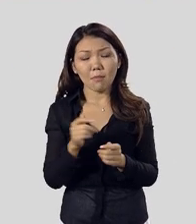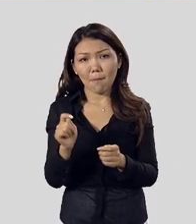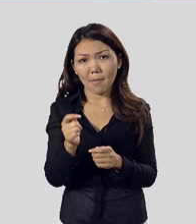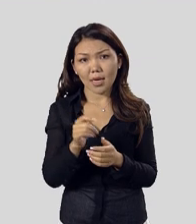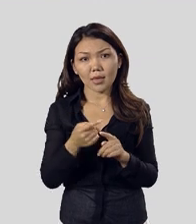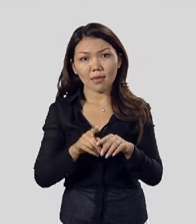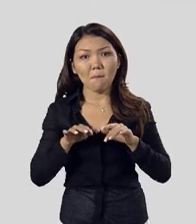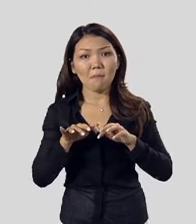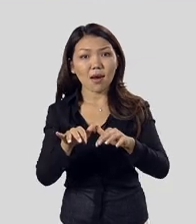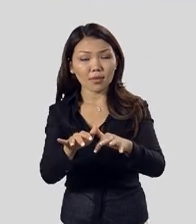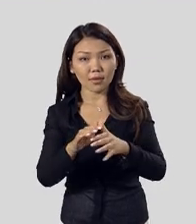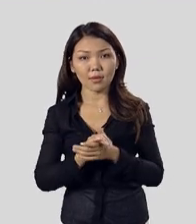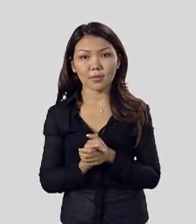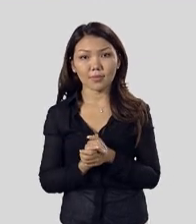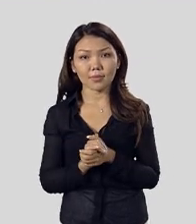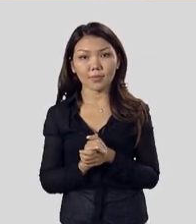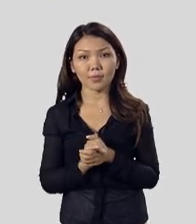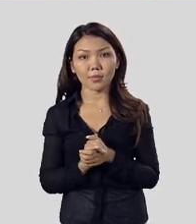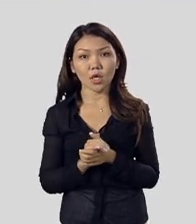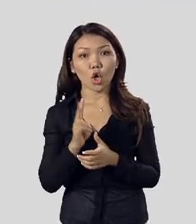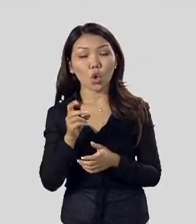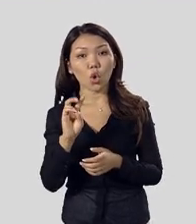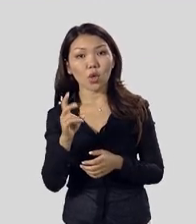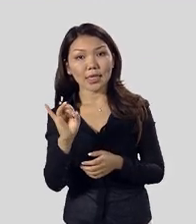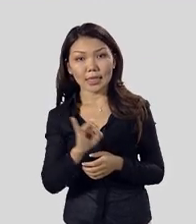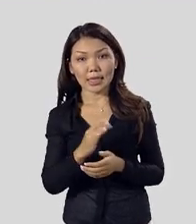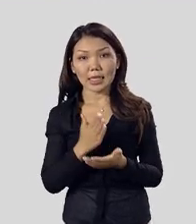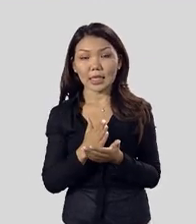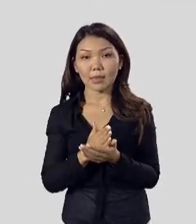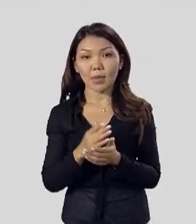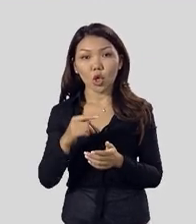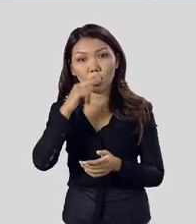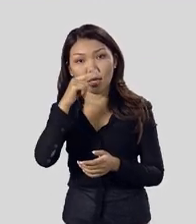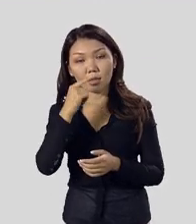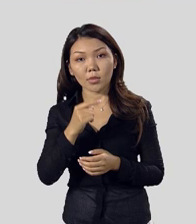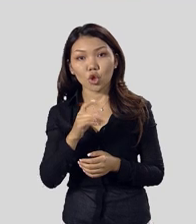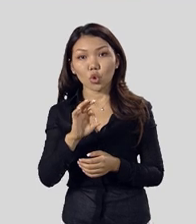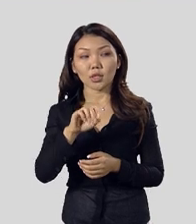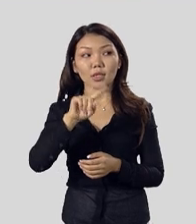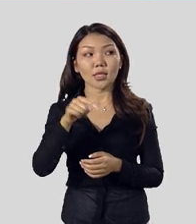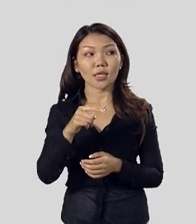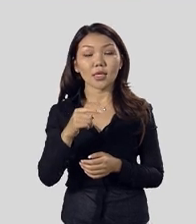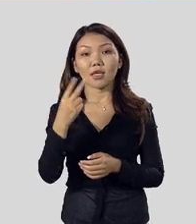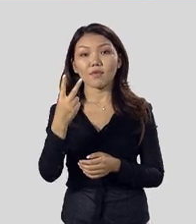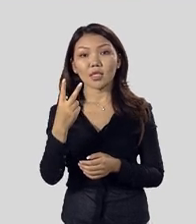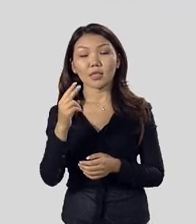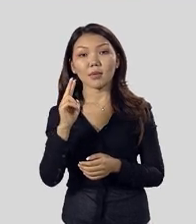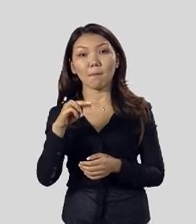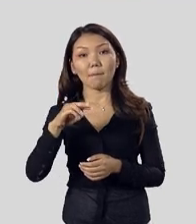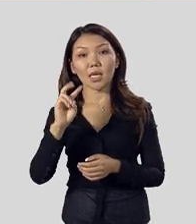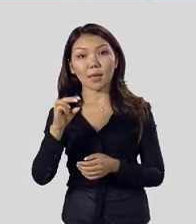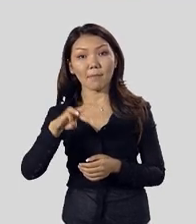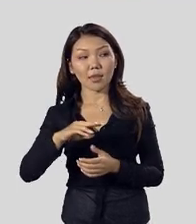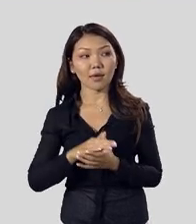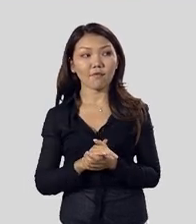у бактерий некоторые копки имеют размер всего 0,2 микрометров клетки